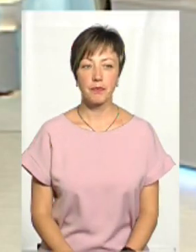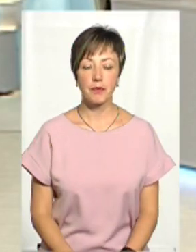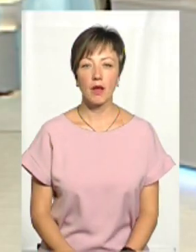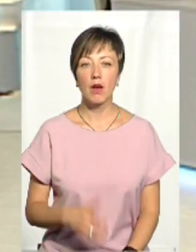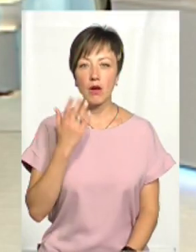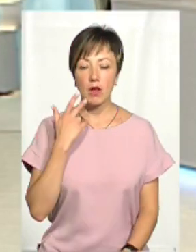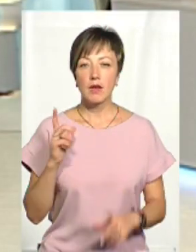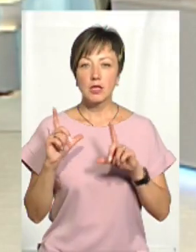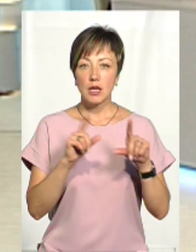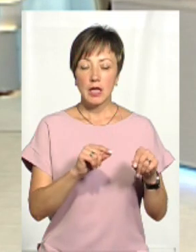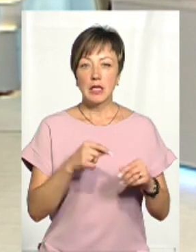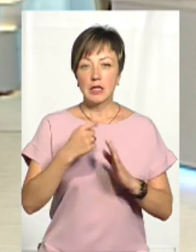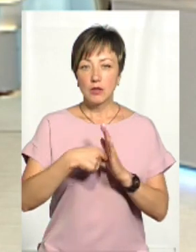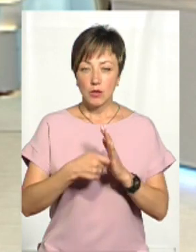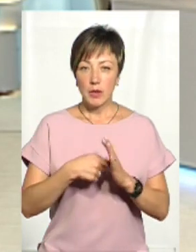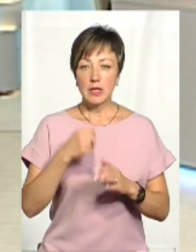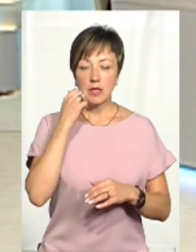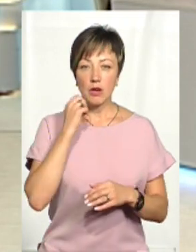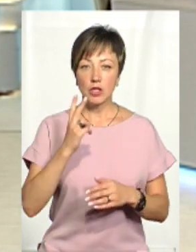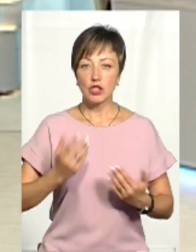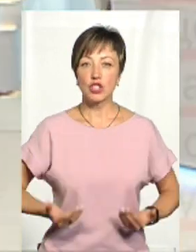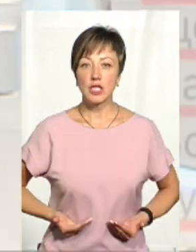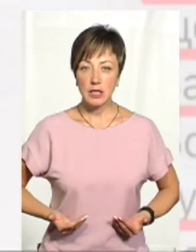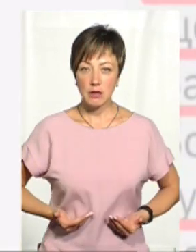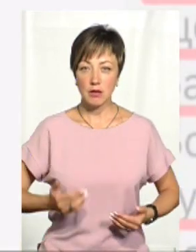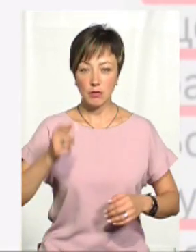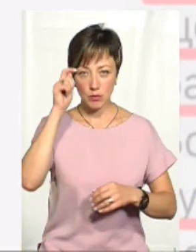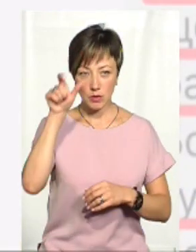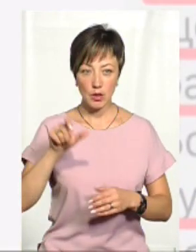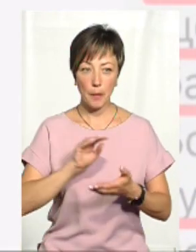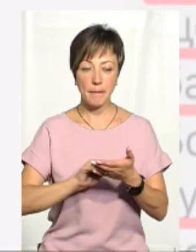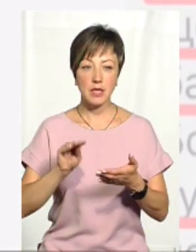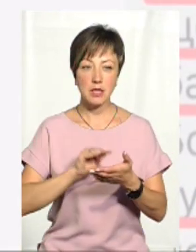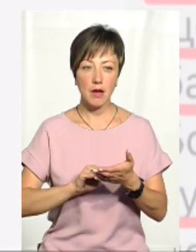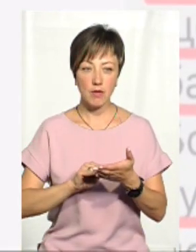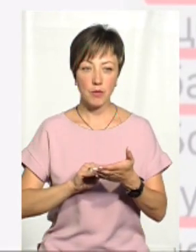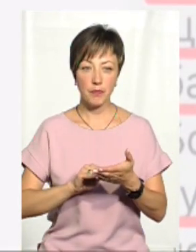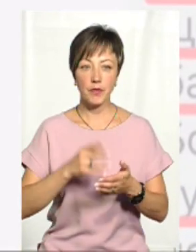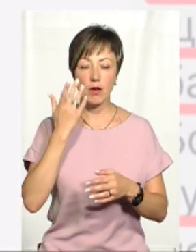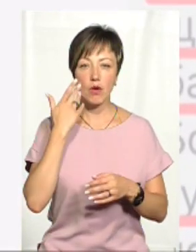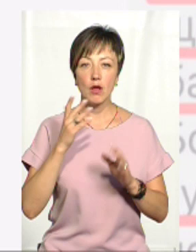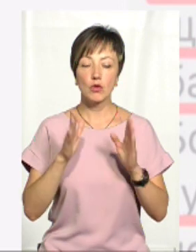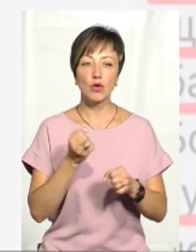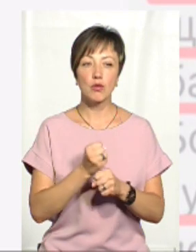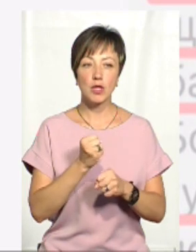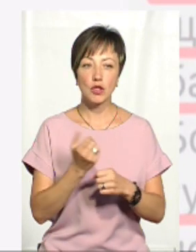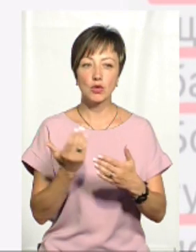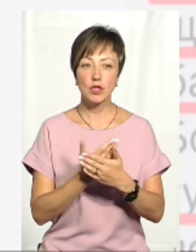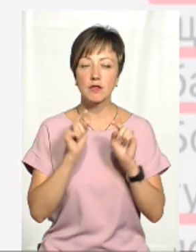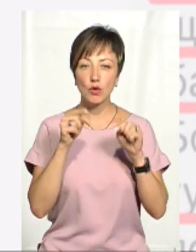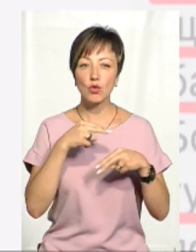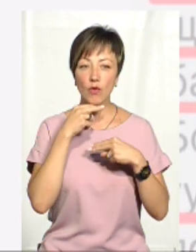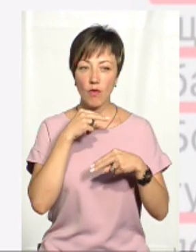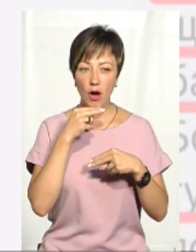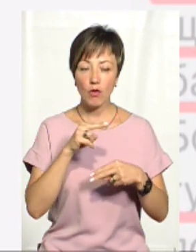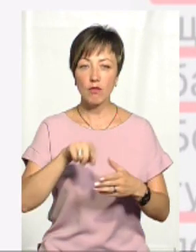до Староконстантинова, то житель Староконстантинова Ілля Міланов написав: коли будете робити сюжет, то зверніть